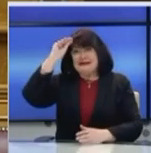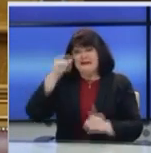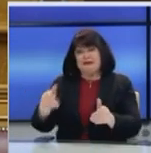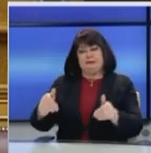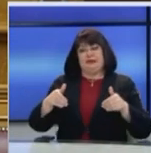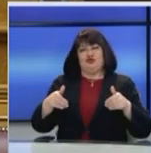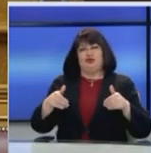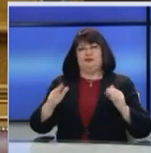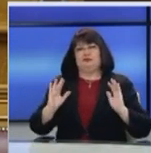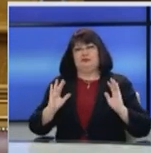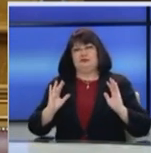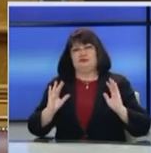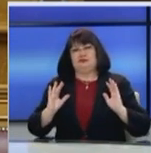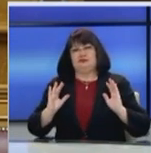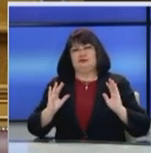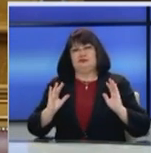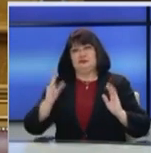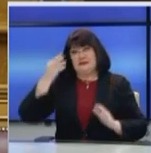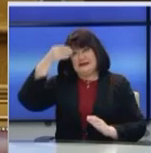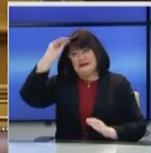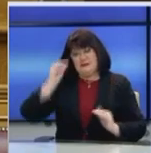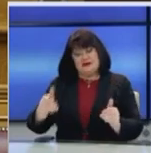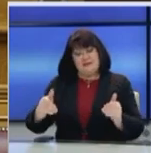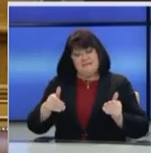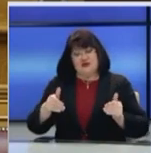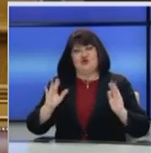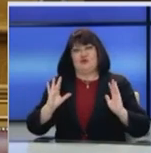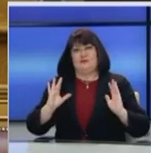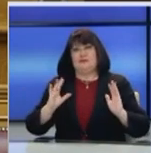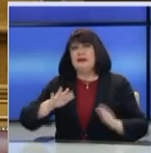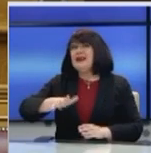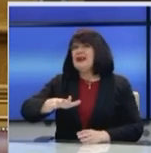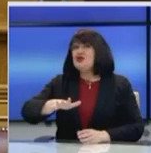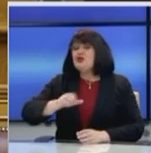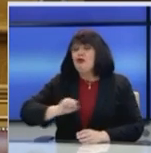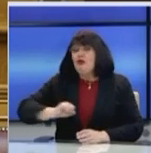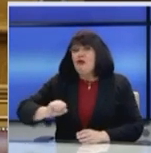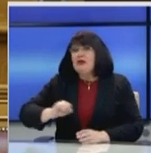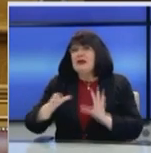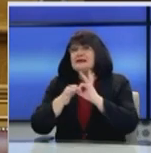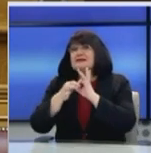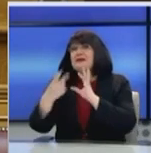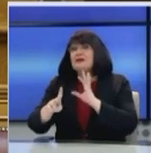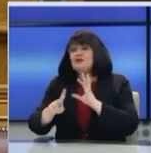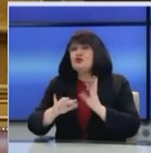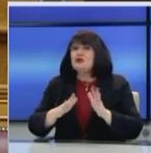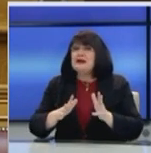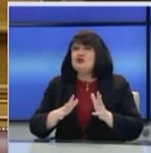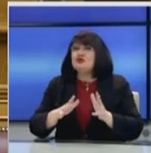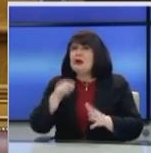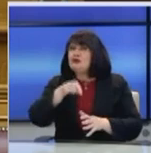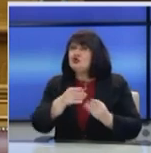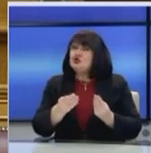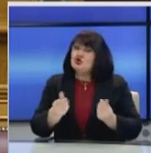έκανε πίσω. Ο Τσίπρας έκανε πίσω. Πιθανόν τον φόβησαν οι συνεργάτες του, υποστηρίζοντας ότι με τέτοια